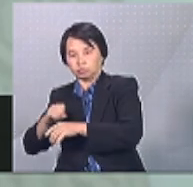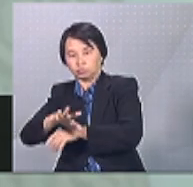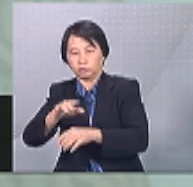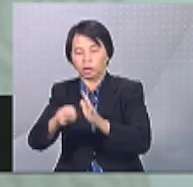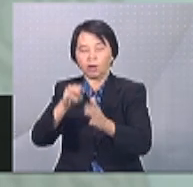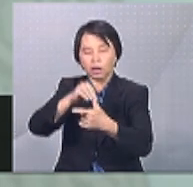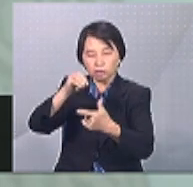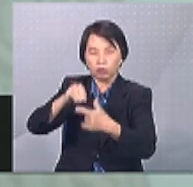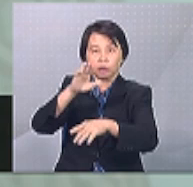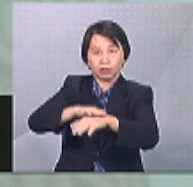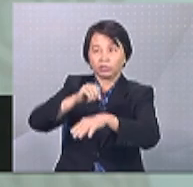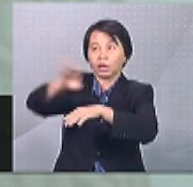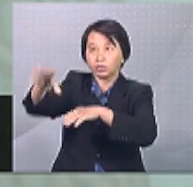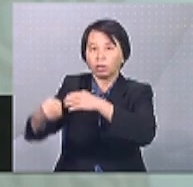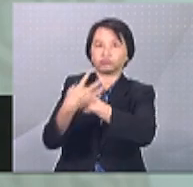makanan.